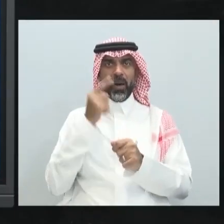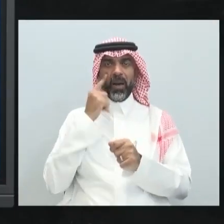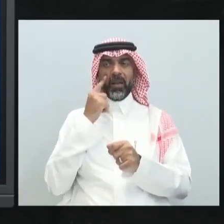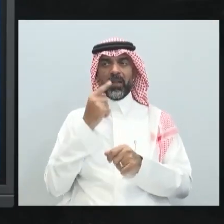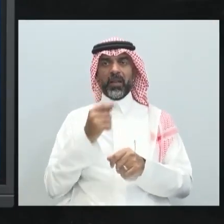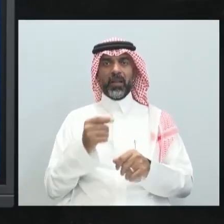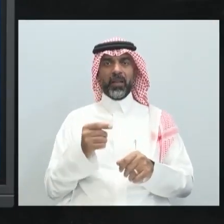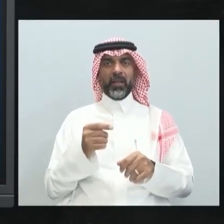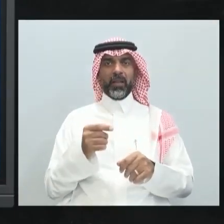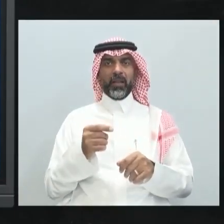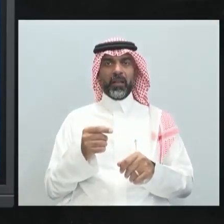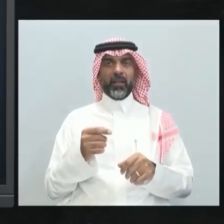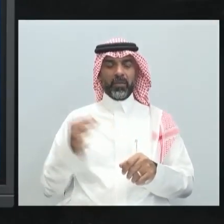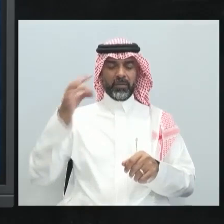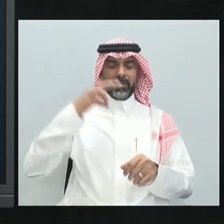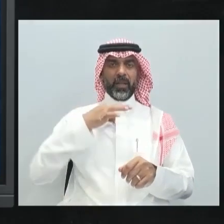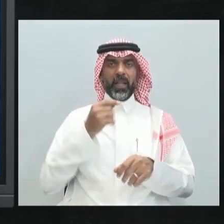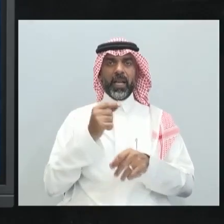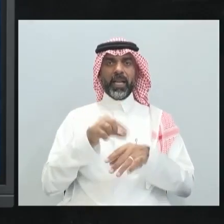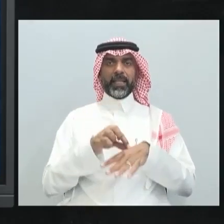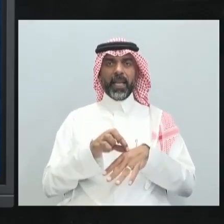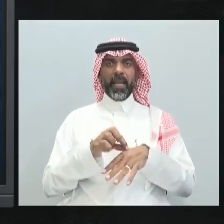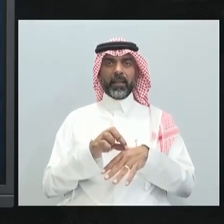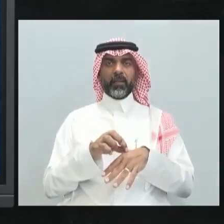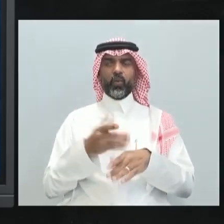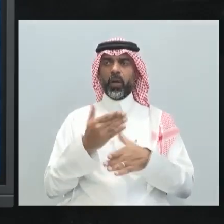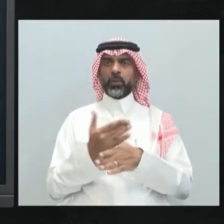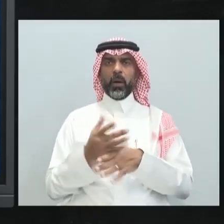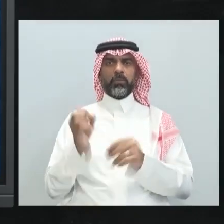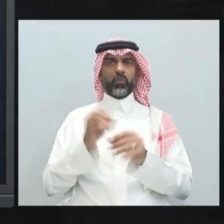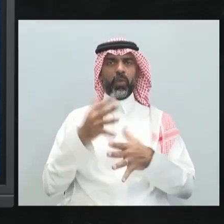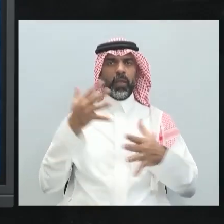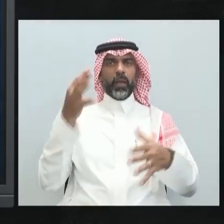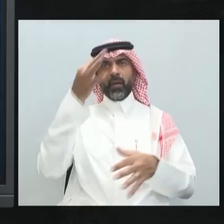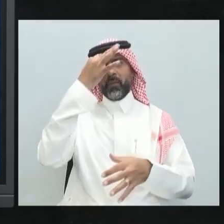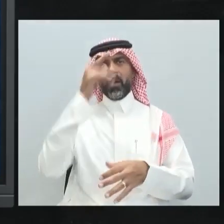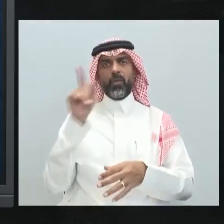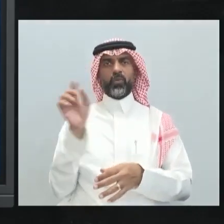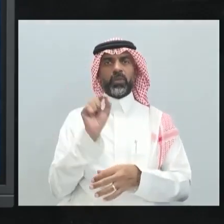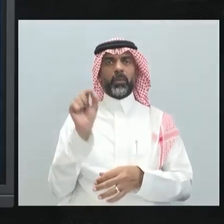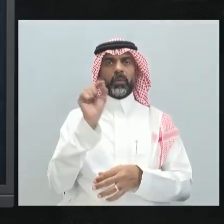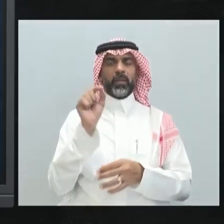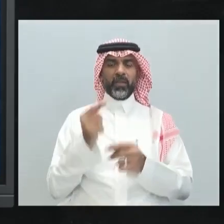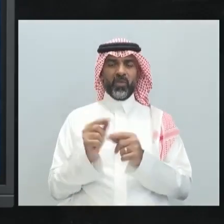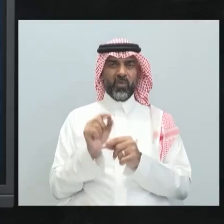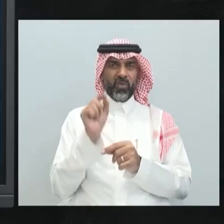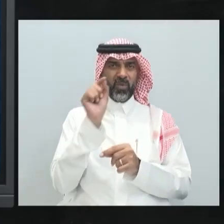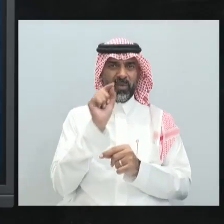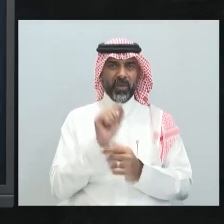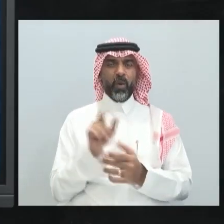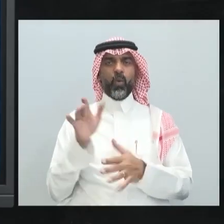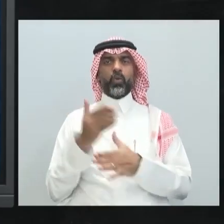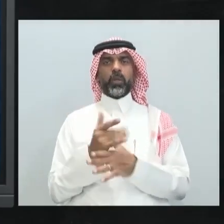في الطلاع ايات ك البلازموديوم المسبب لمرض الملاريا هذا نوع من انواع التطفل الذي يكون داخل جسم